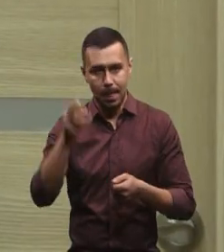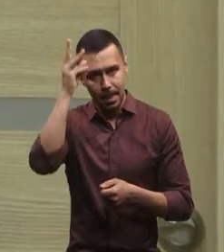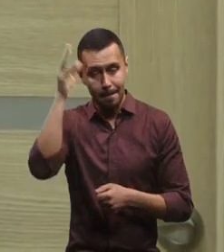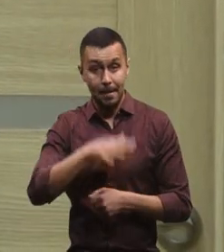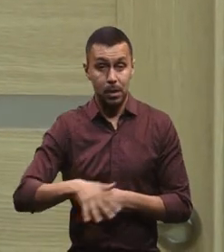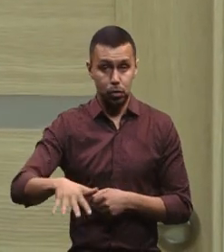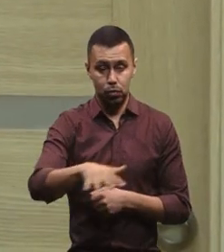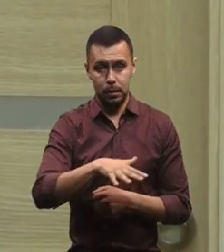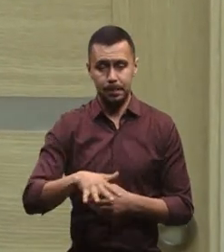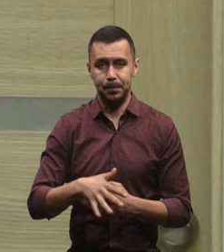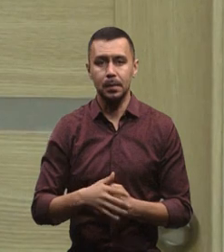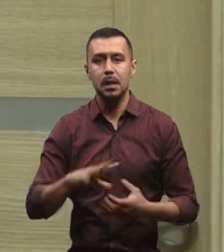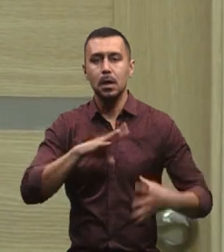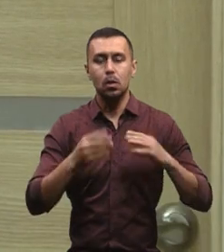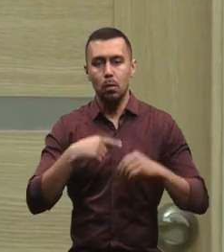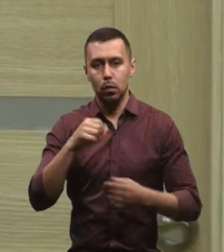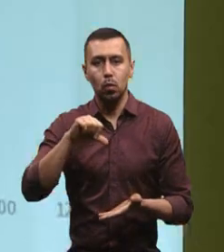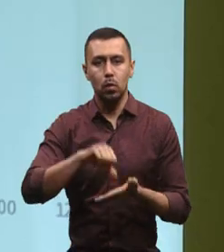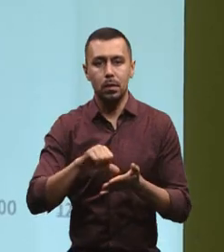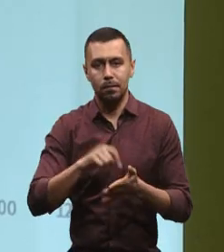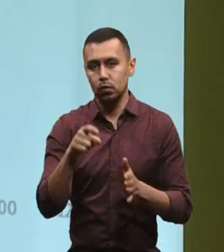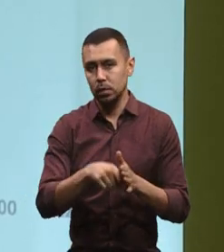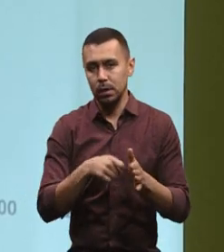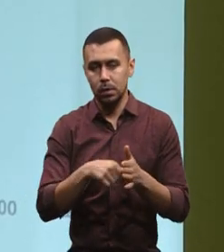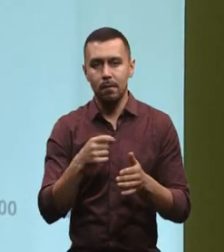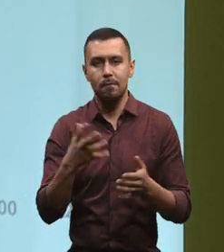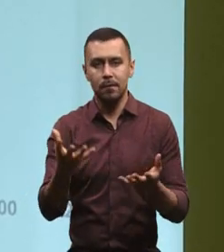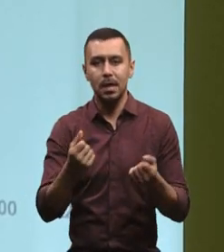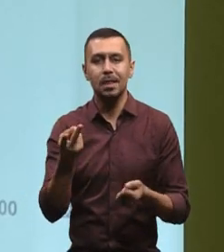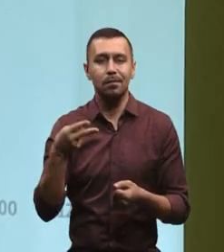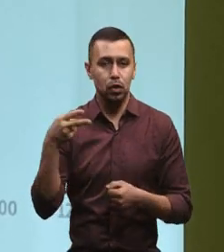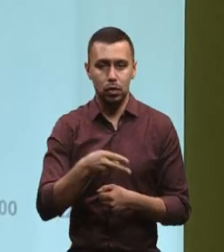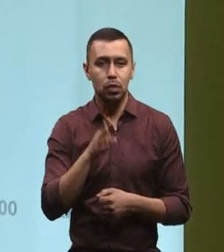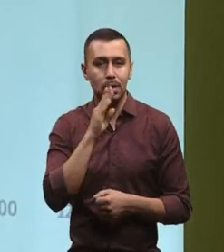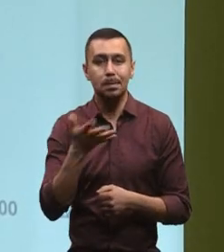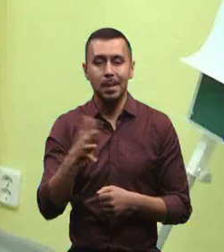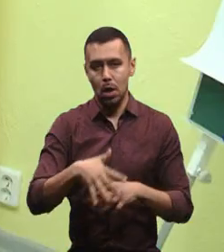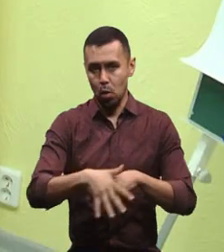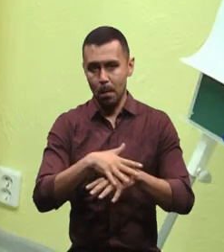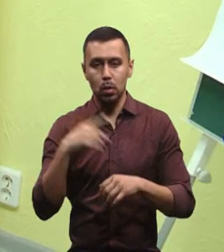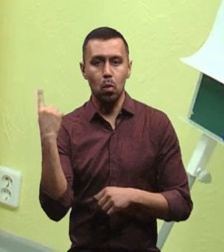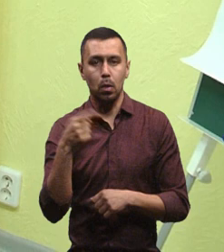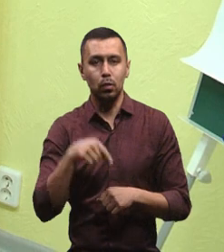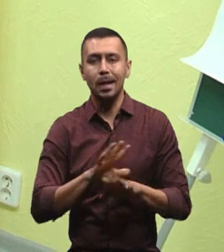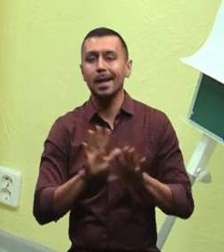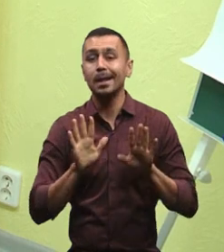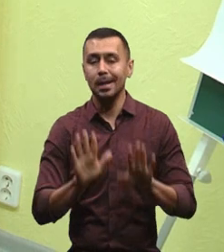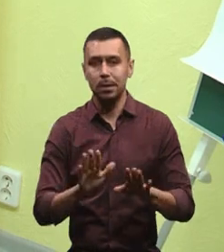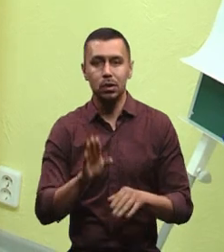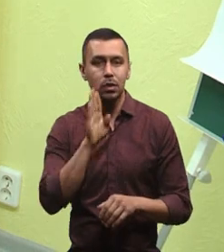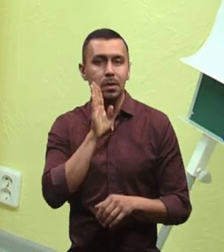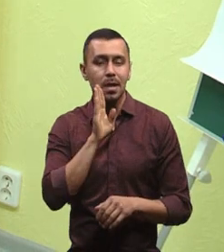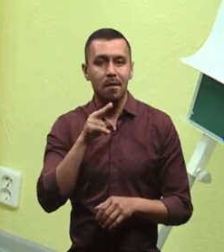Хмельниччині Тетяна Баєва. Загалом, каже, участь у дослідженні взяли 2000 жінок із 5 громад області. Тут не тільки жінки